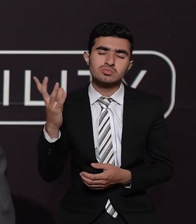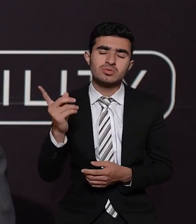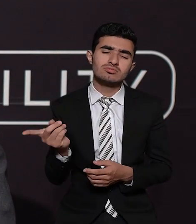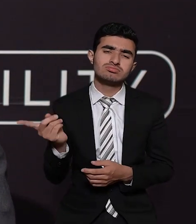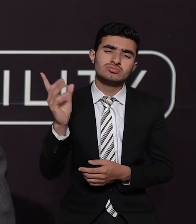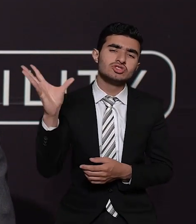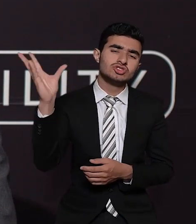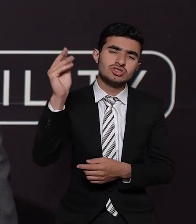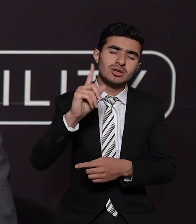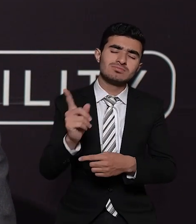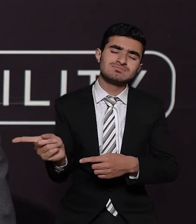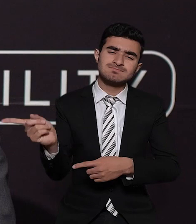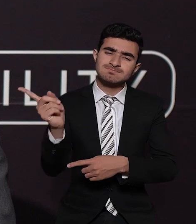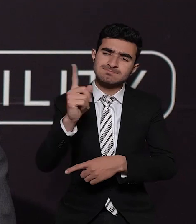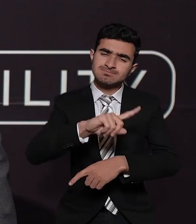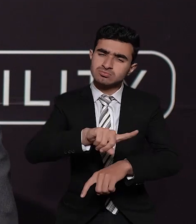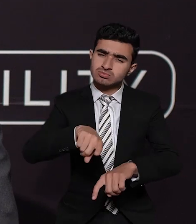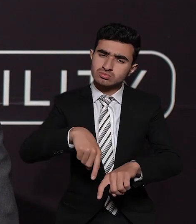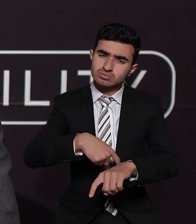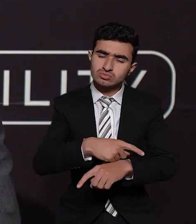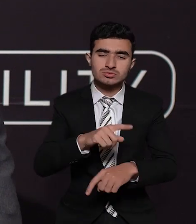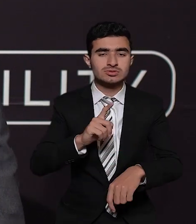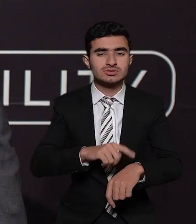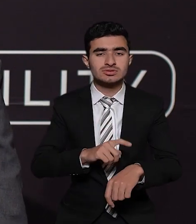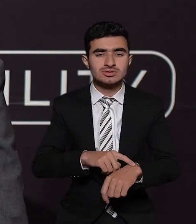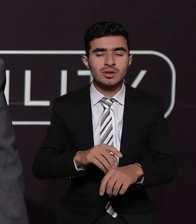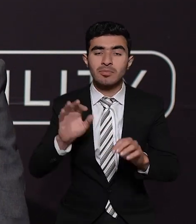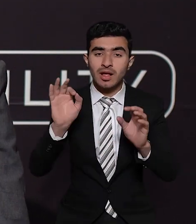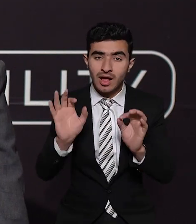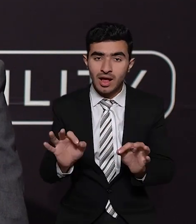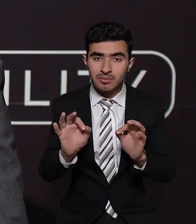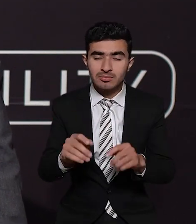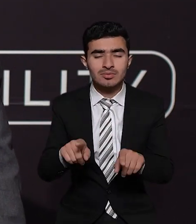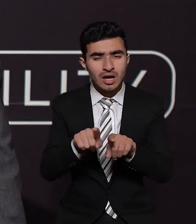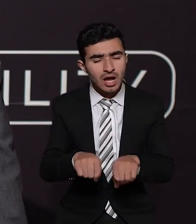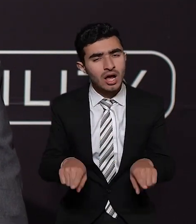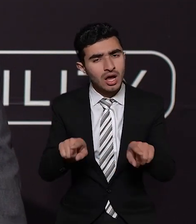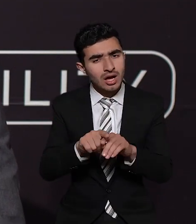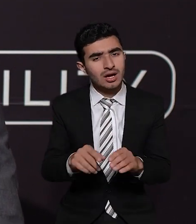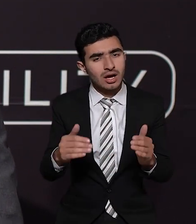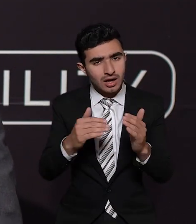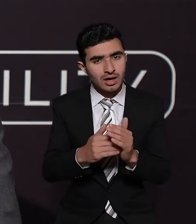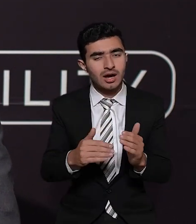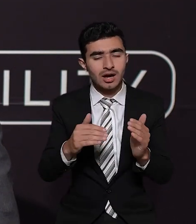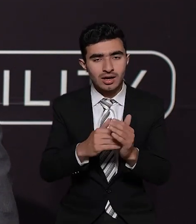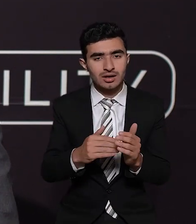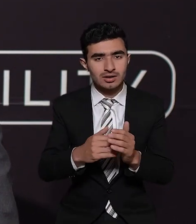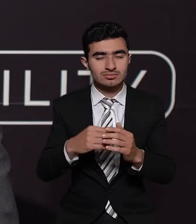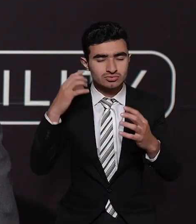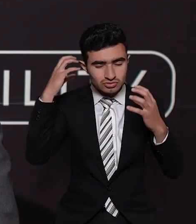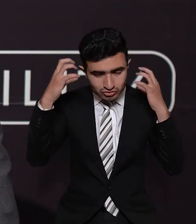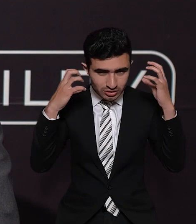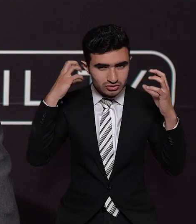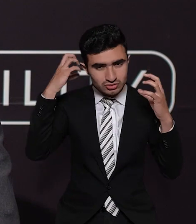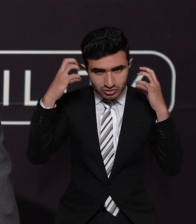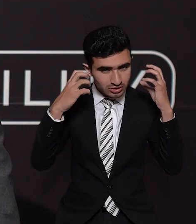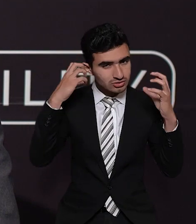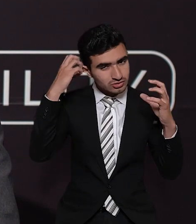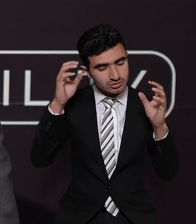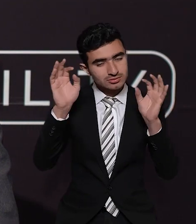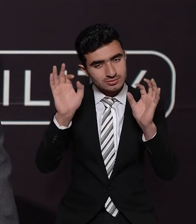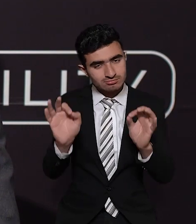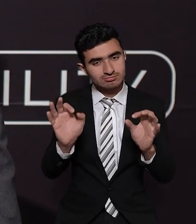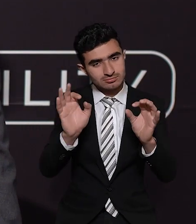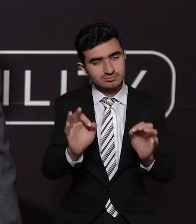صبح سے لے کر شام تک نہ جانے کتنے ایسی سٹیجز ہیں، کتنے ایسے موقع ہیں جہاں پہ سٹریس